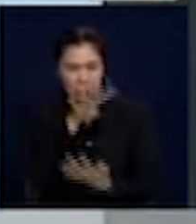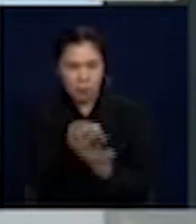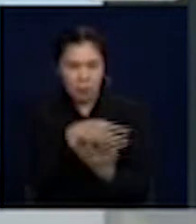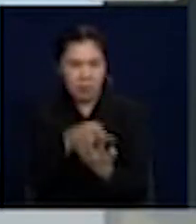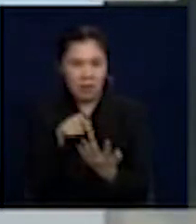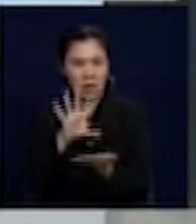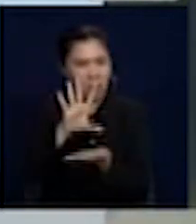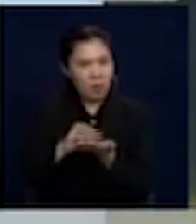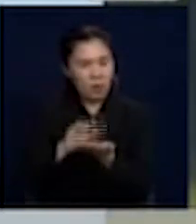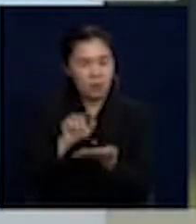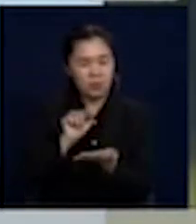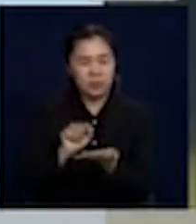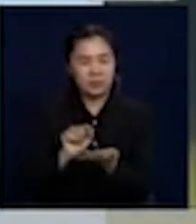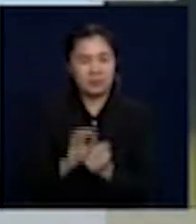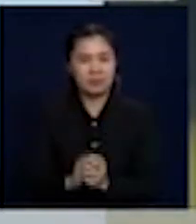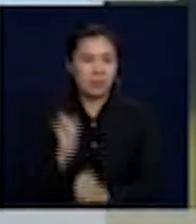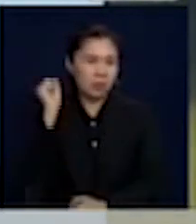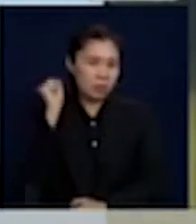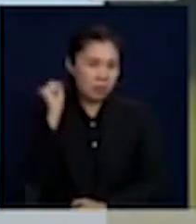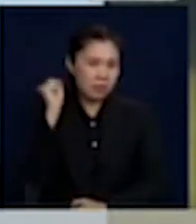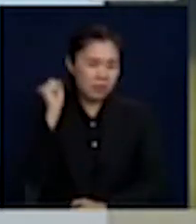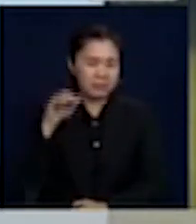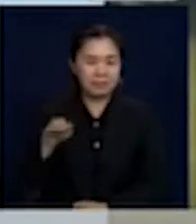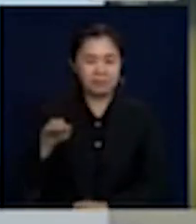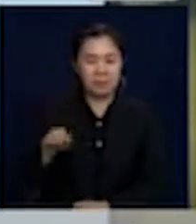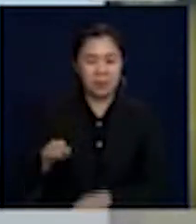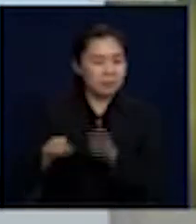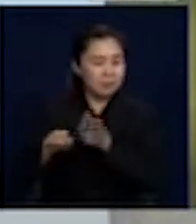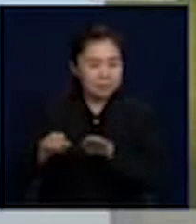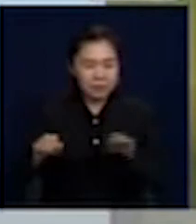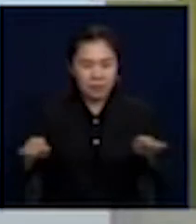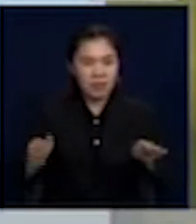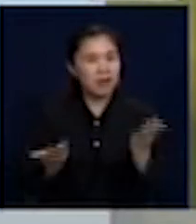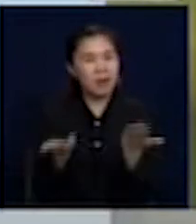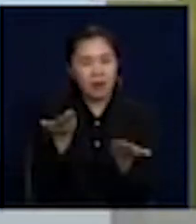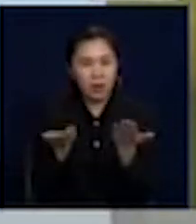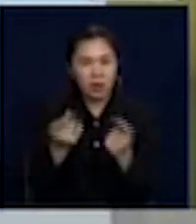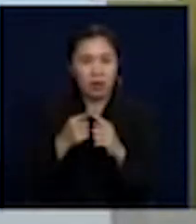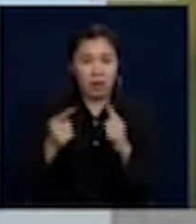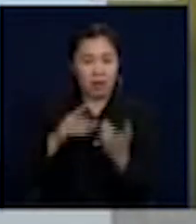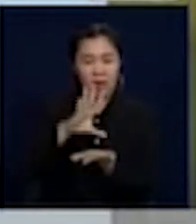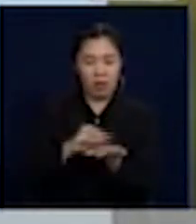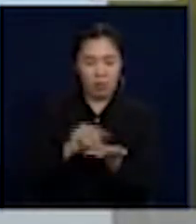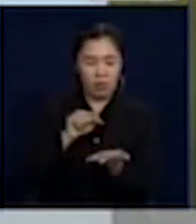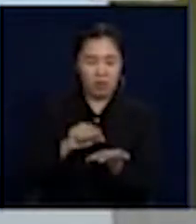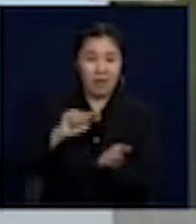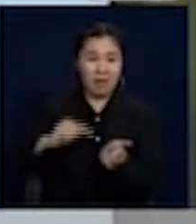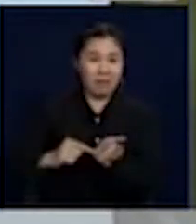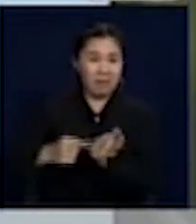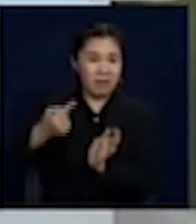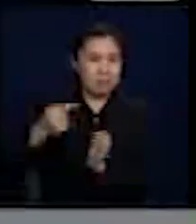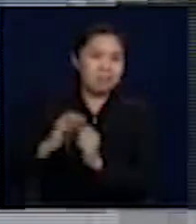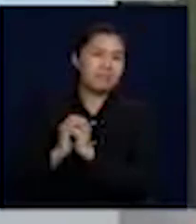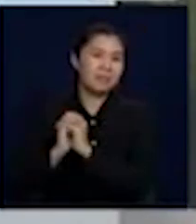มูลได้ชัดเจนว่ารถเมย์ทั้งคันจะกี่คันก็แล้วแต่ข้อมูลในมือเนี่ยมีต้นทางมาจากประเท